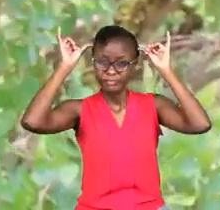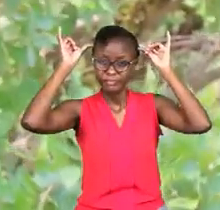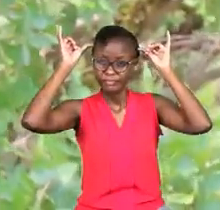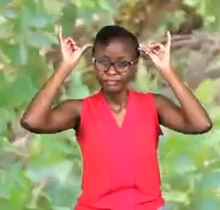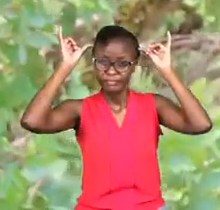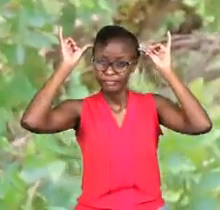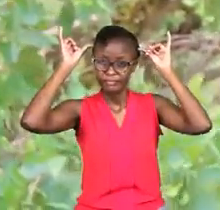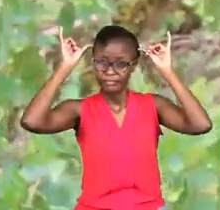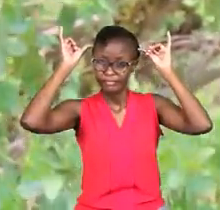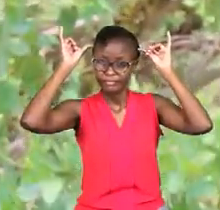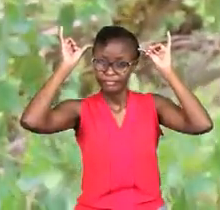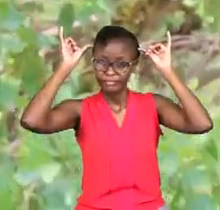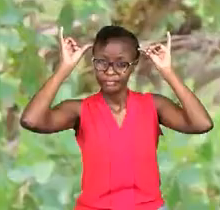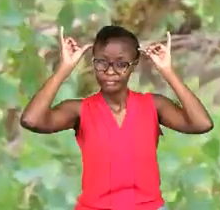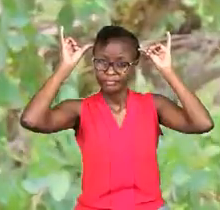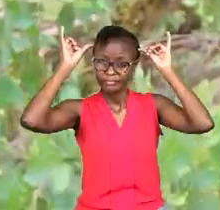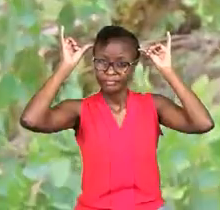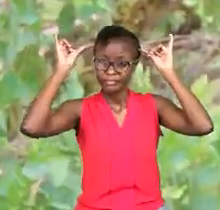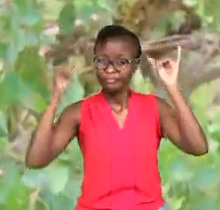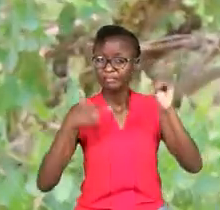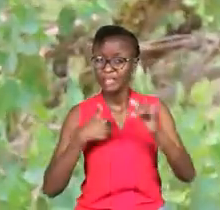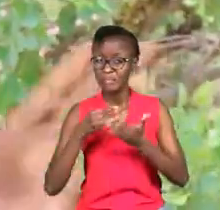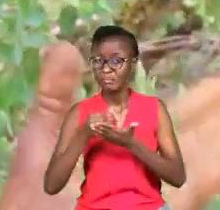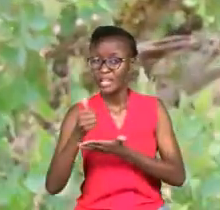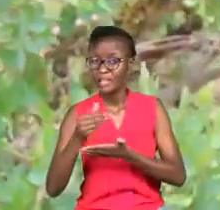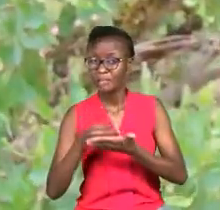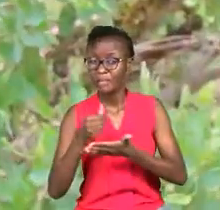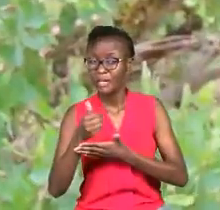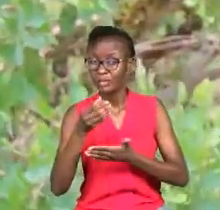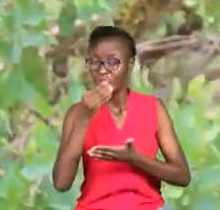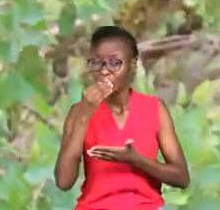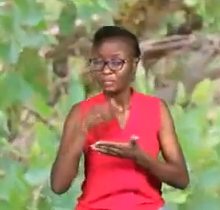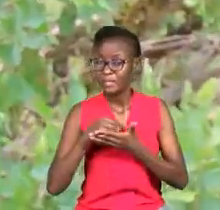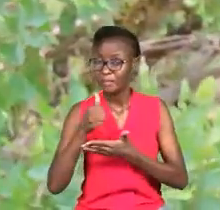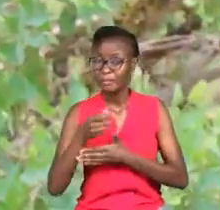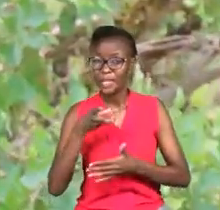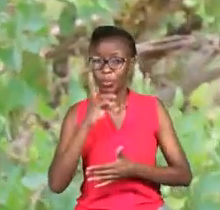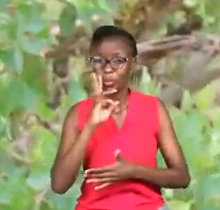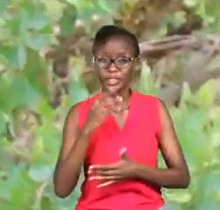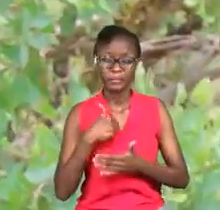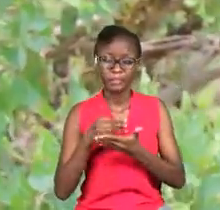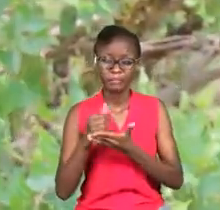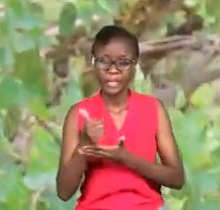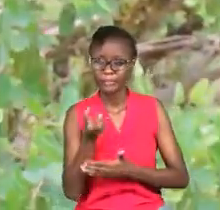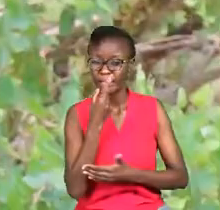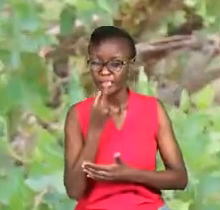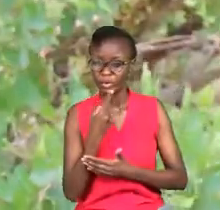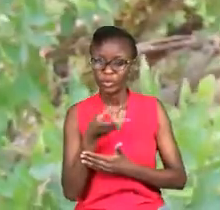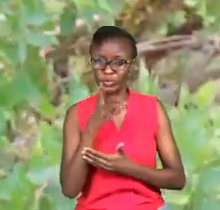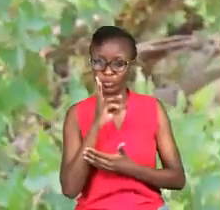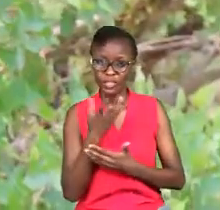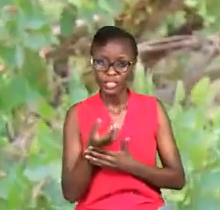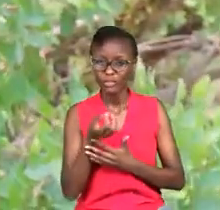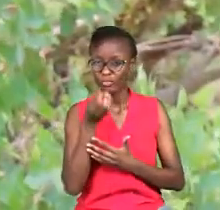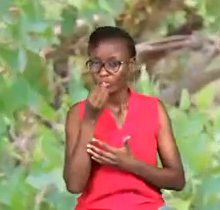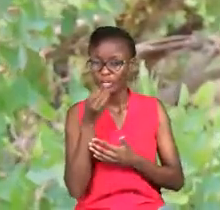nyumbani, kama yani kununulia chakula nyumbani, kununulia maji. Kila kitu ununulia, dawa ununua, chakula ununua, maji